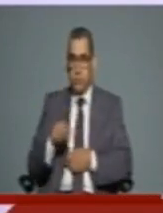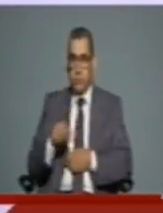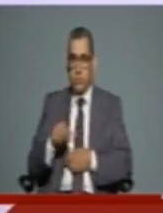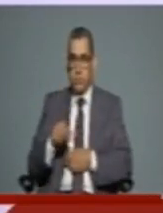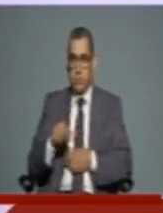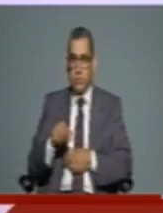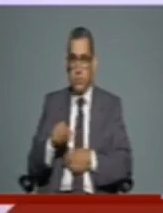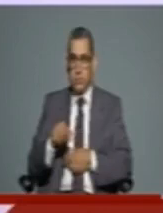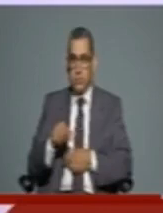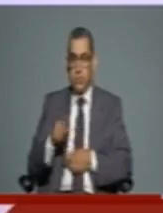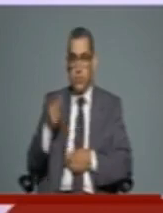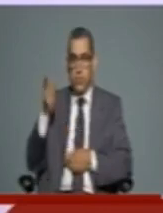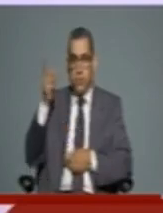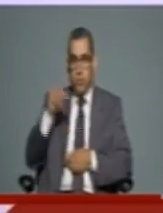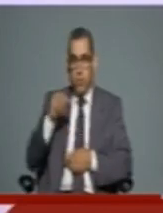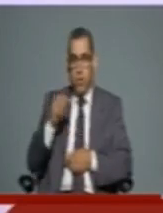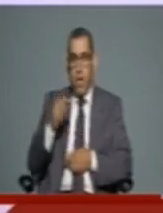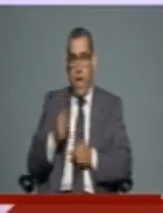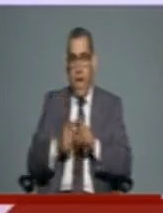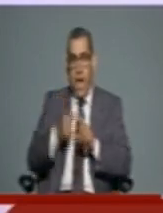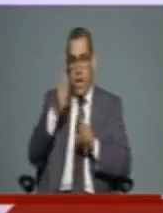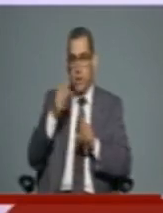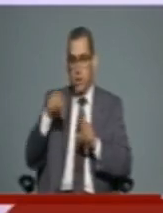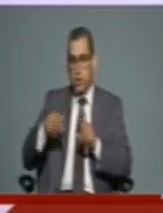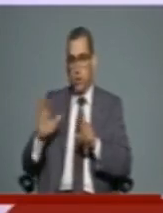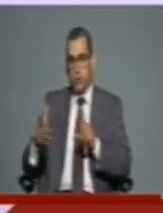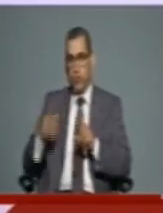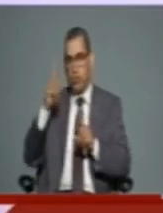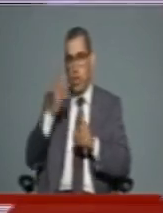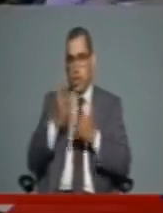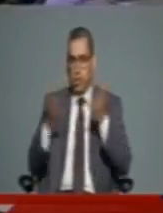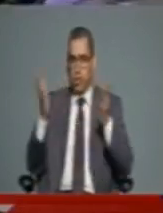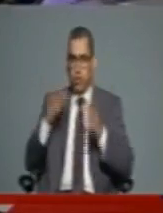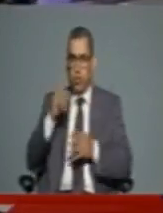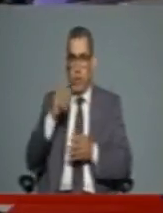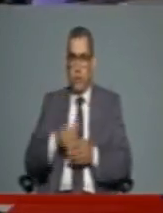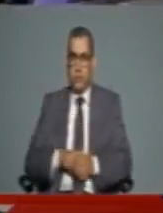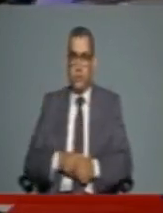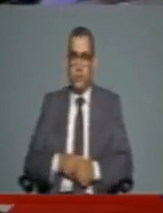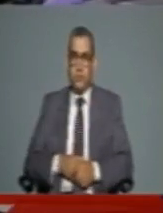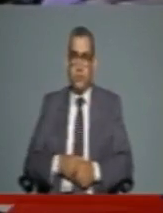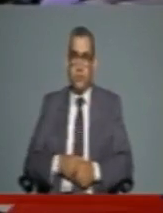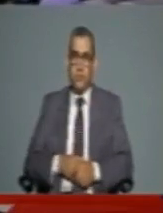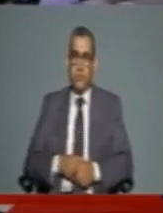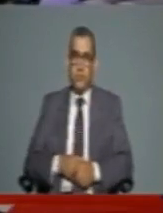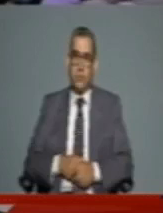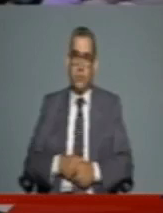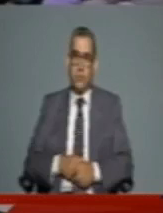بكره هيبقى احسن من النهارده بكتير جدا ان شاء الله. شكرا.